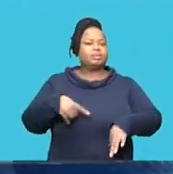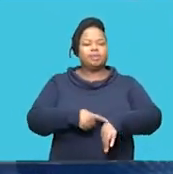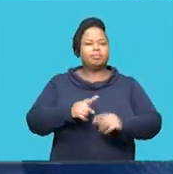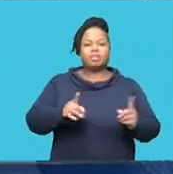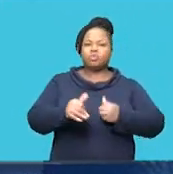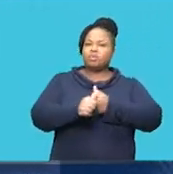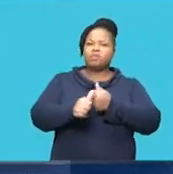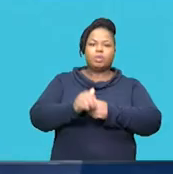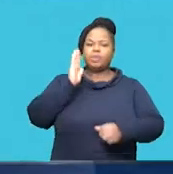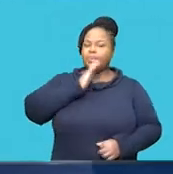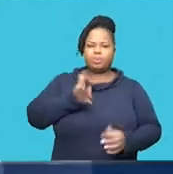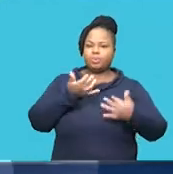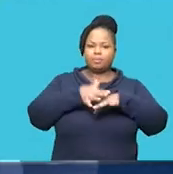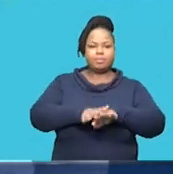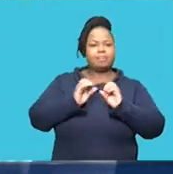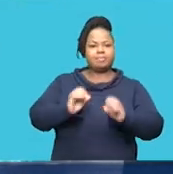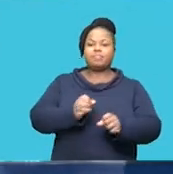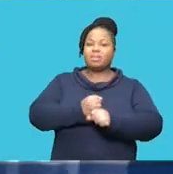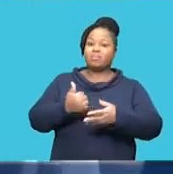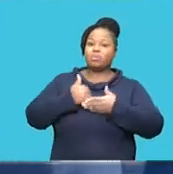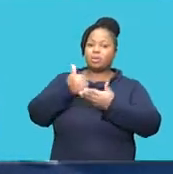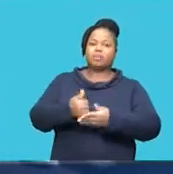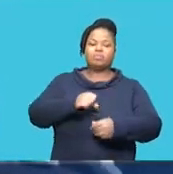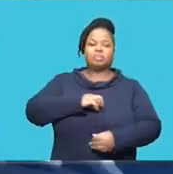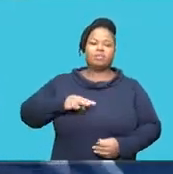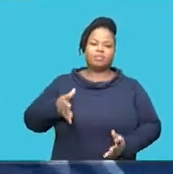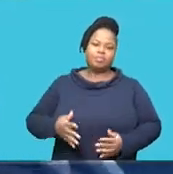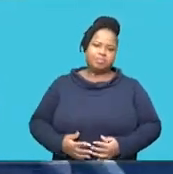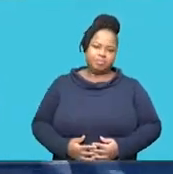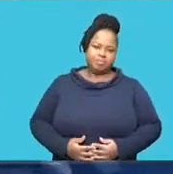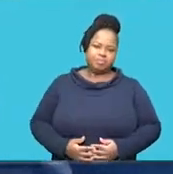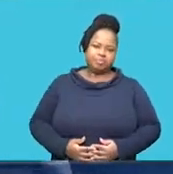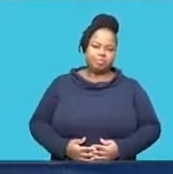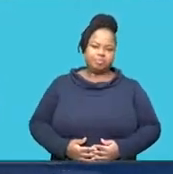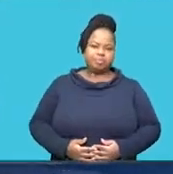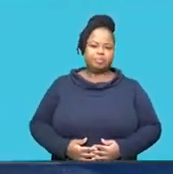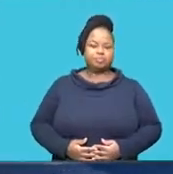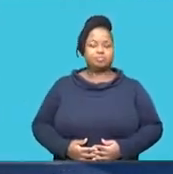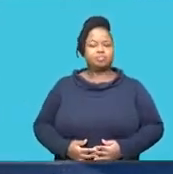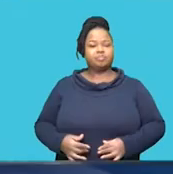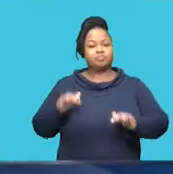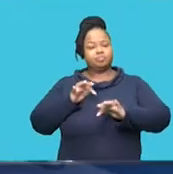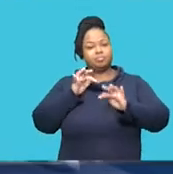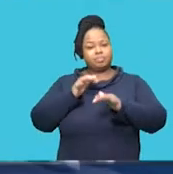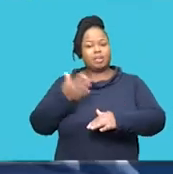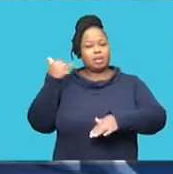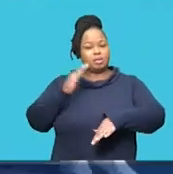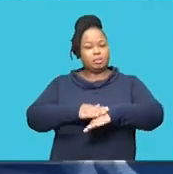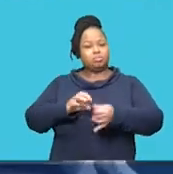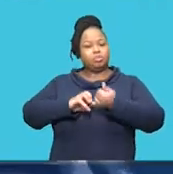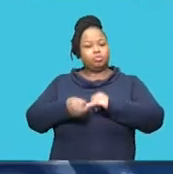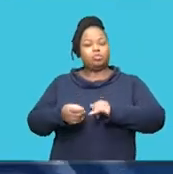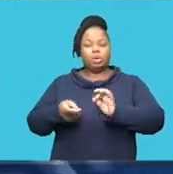Akusi imithetho ekhona ukuthi incede even nabasebenzi. Kuqhankqalazo lokugqibela sazama